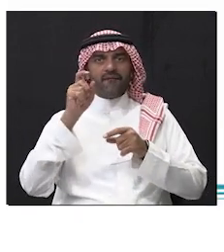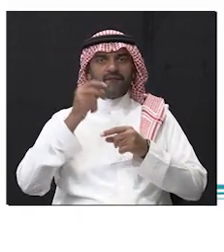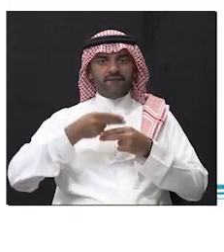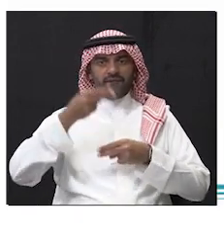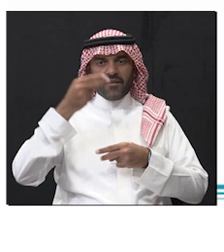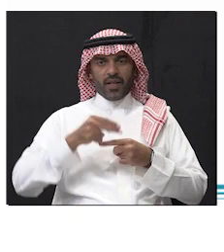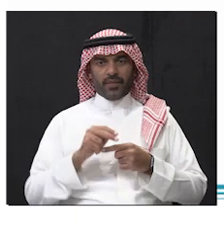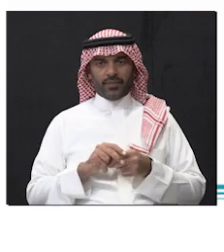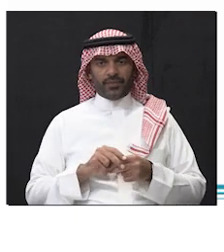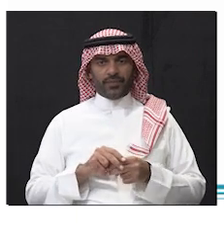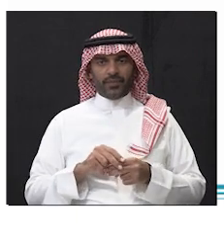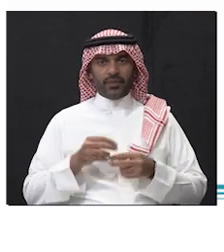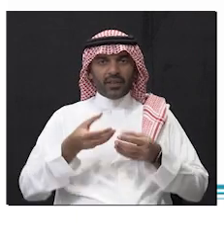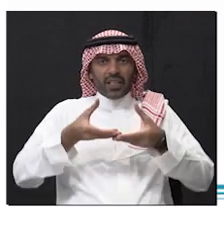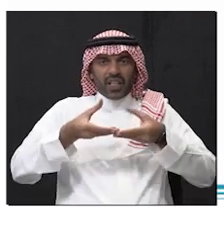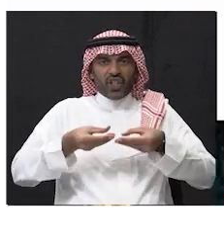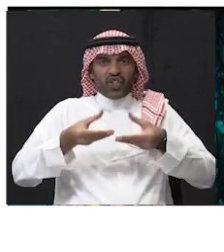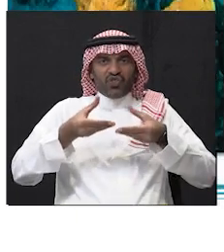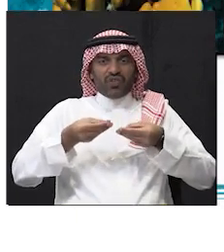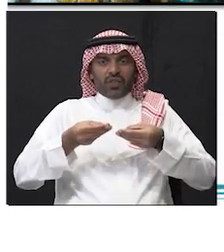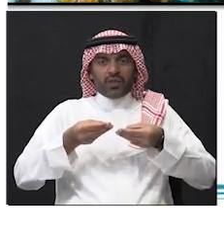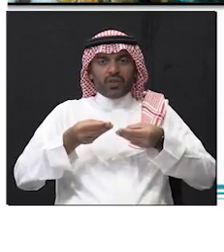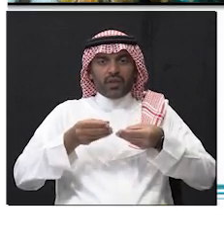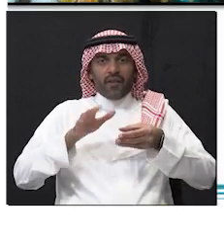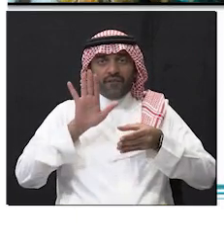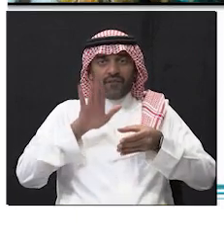الإسفنجيات تعيش في البحار واليابسة.